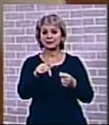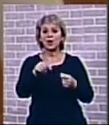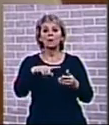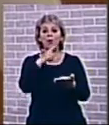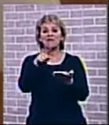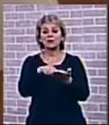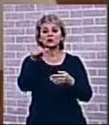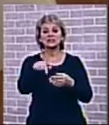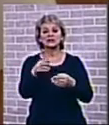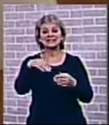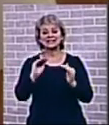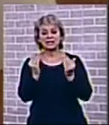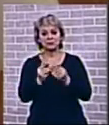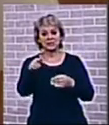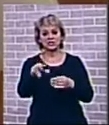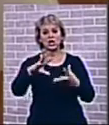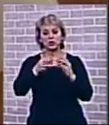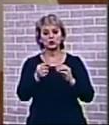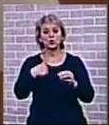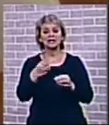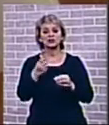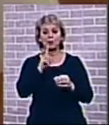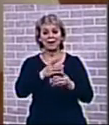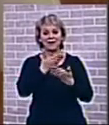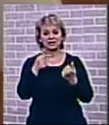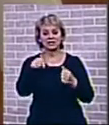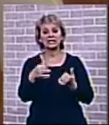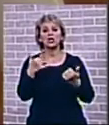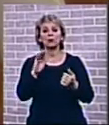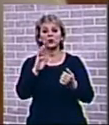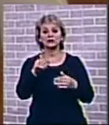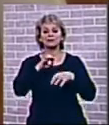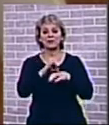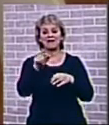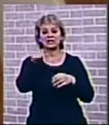По поводу типирования результатов у нас еще нет. Типирование будет